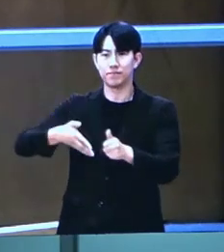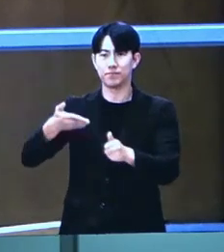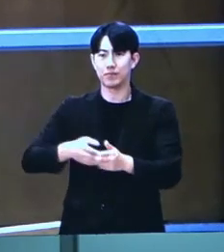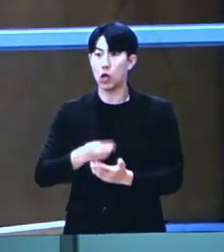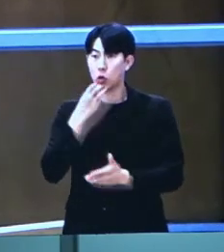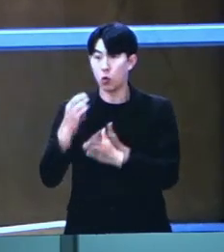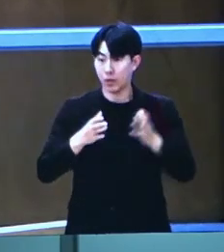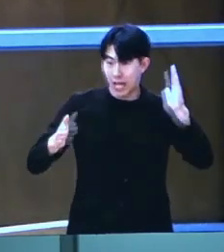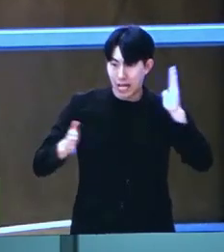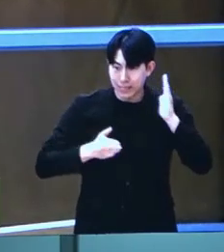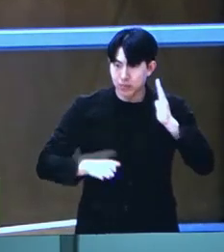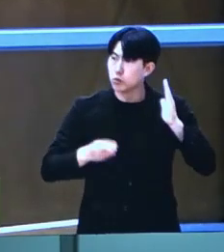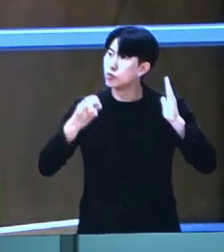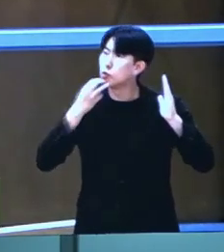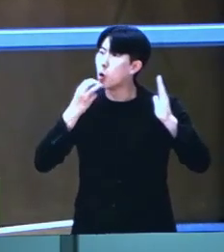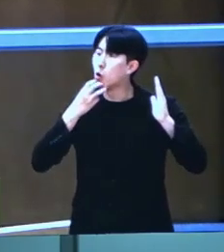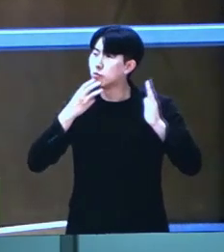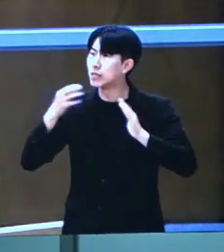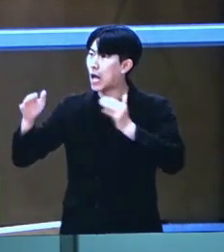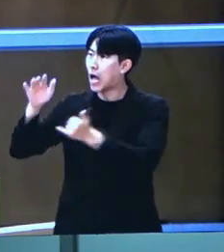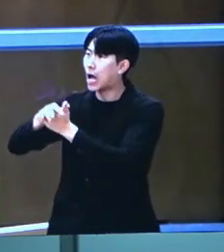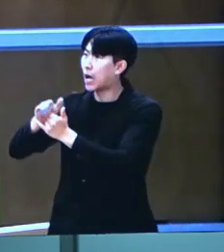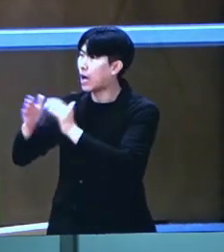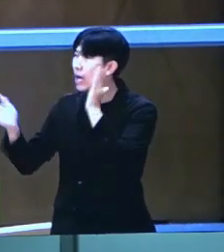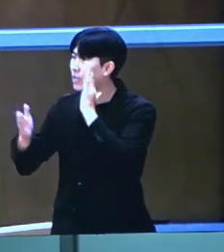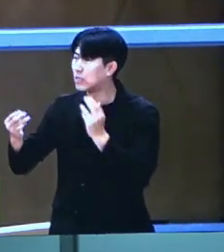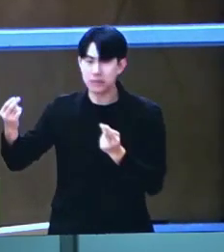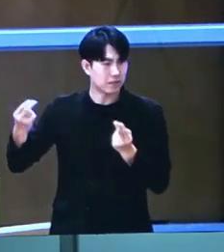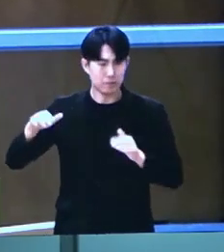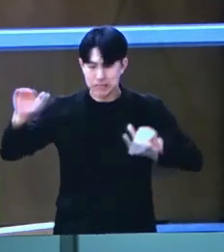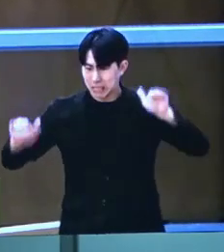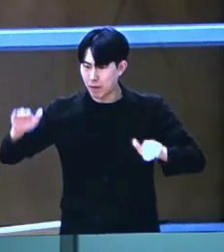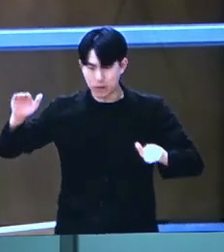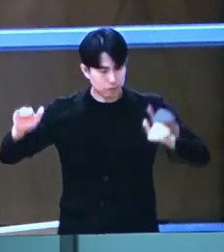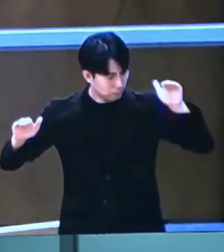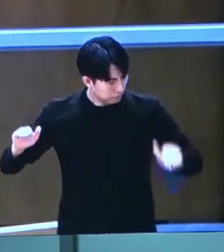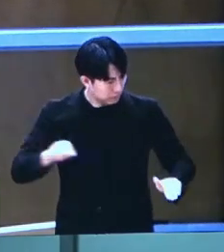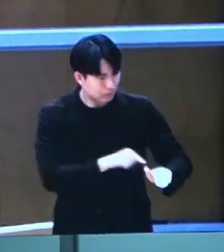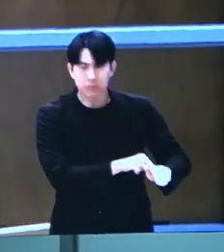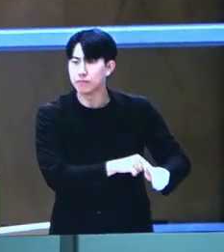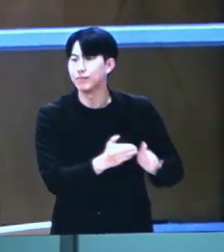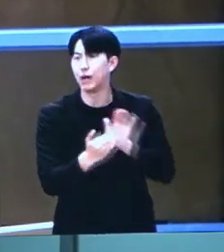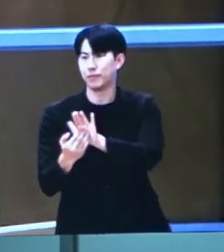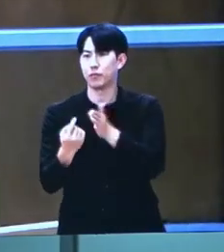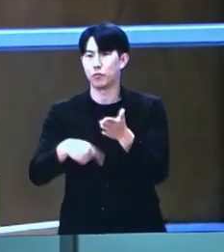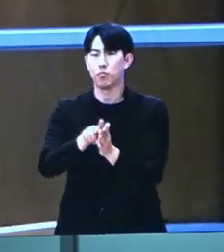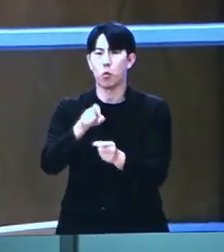아이들이 서울특별시 아이들과 다르게 대우받지 않도록 하기 위함입니다.